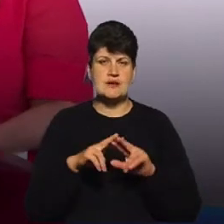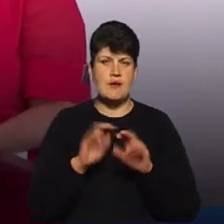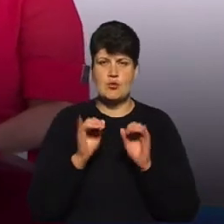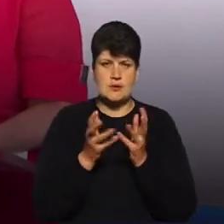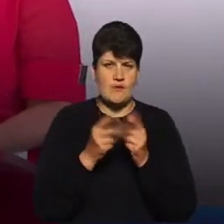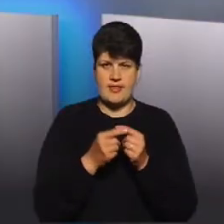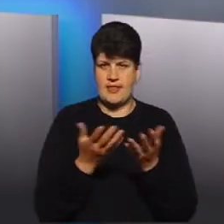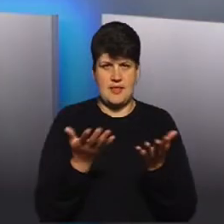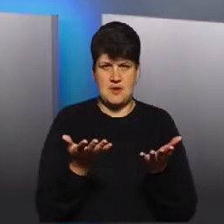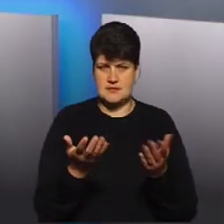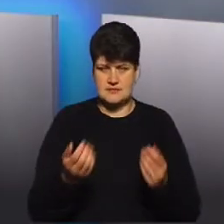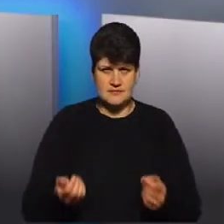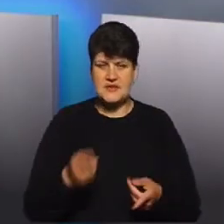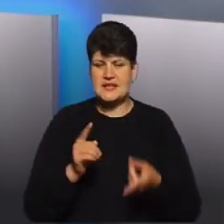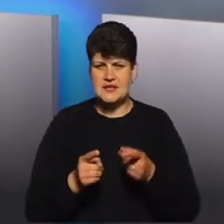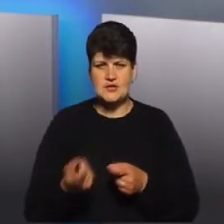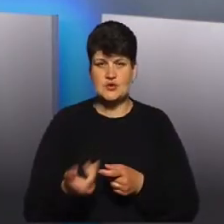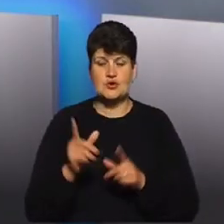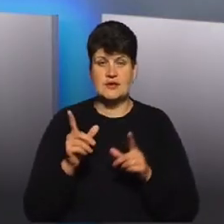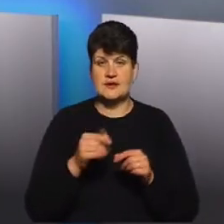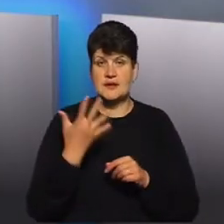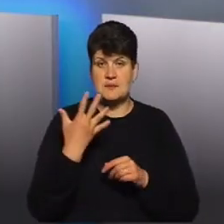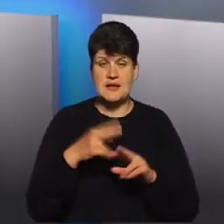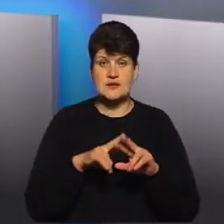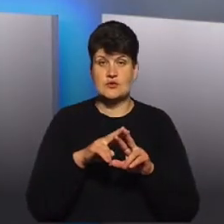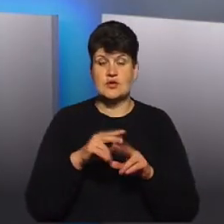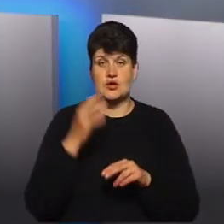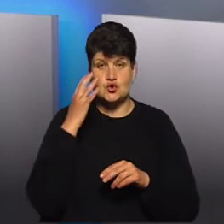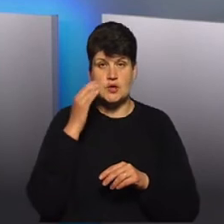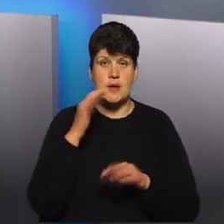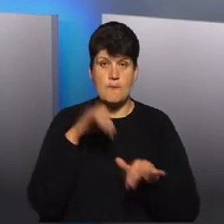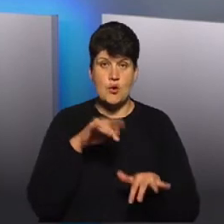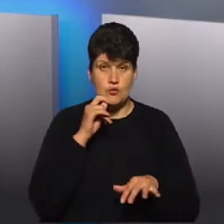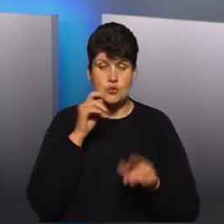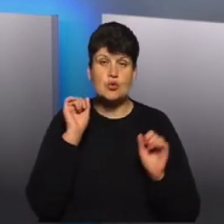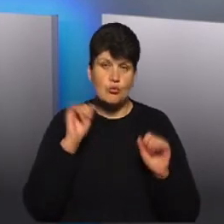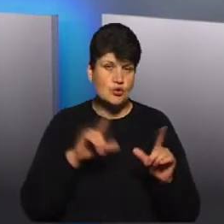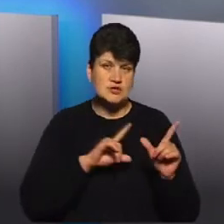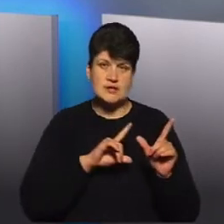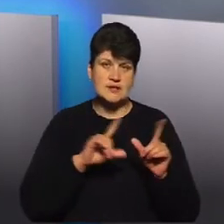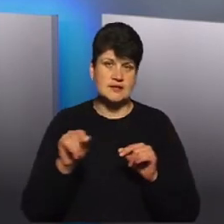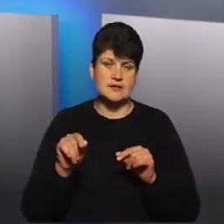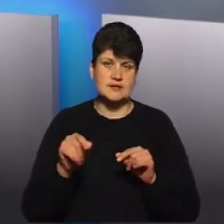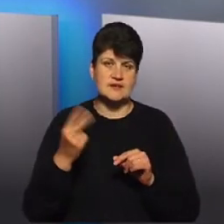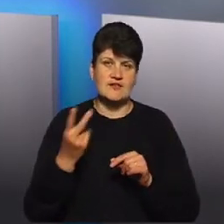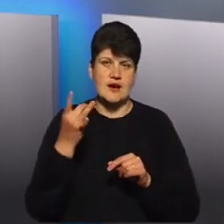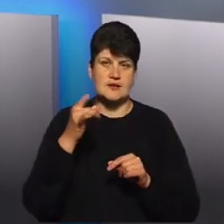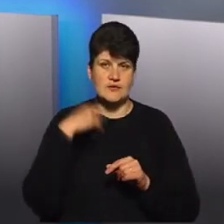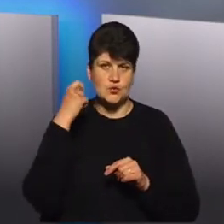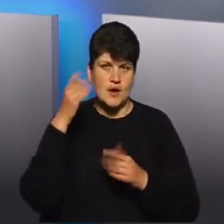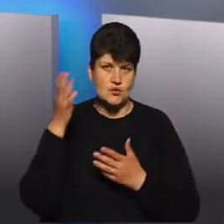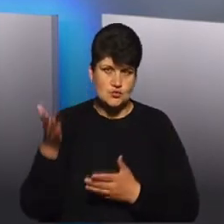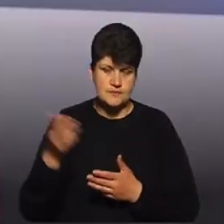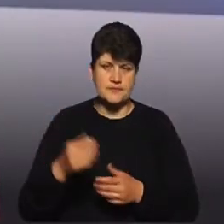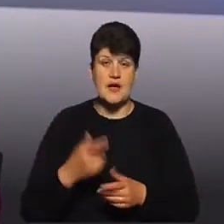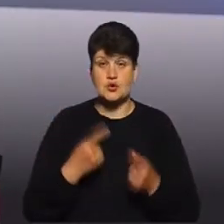якщо їхати в 5 зірочок на Чорне море в Україні, то звичайно, що можна їхати спокійно в Туреччину. Але якщо ми говоримо про